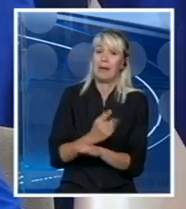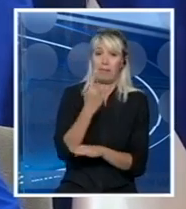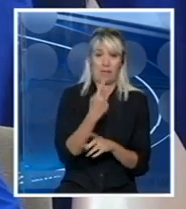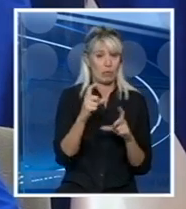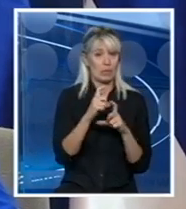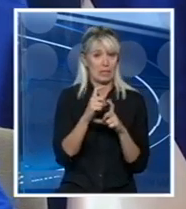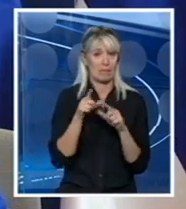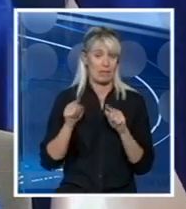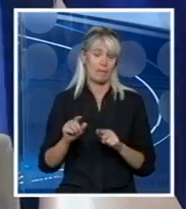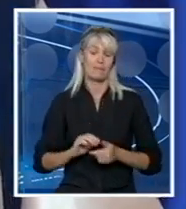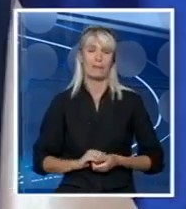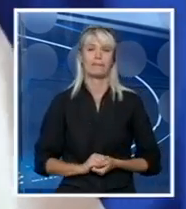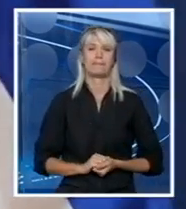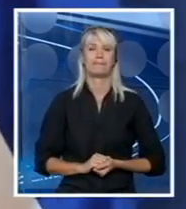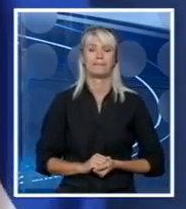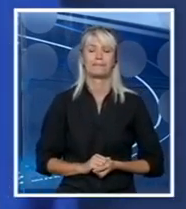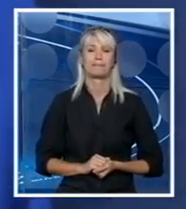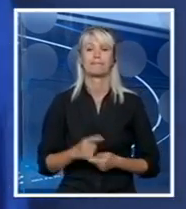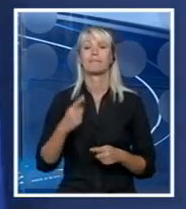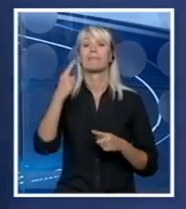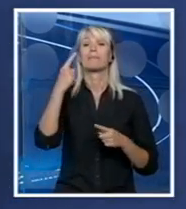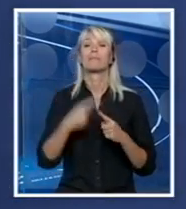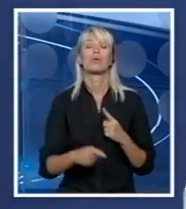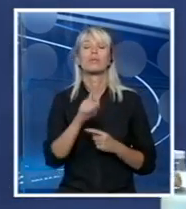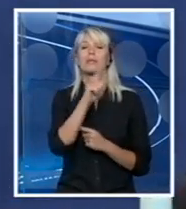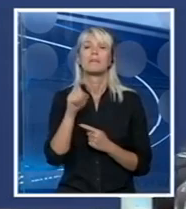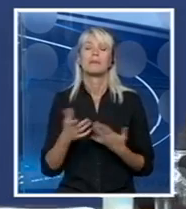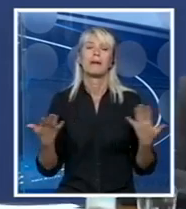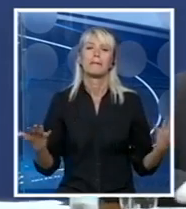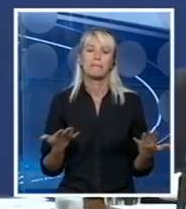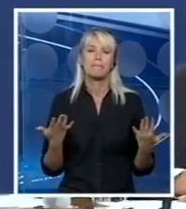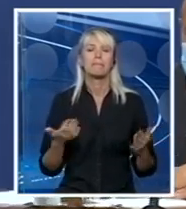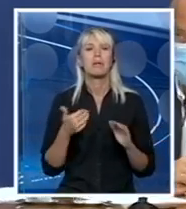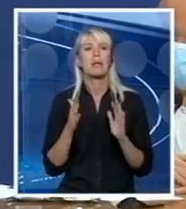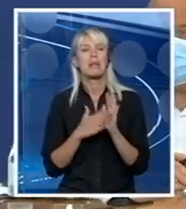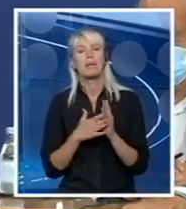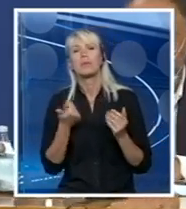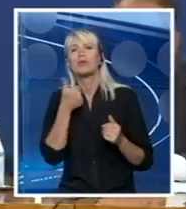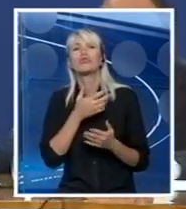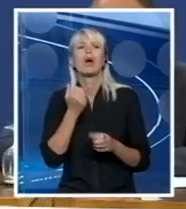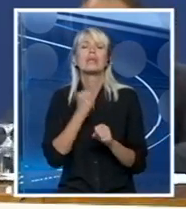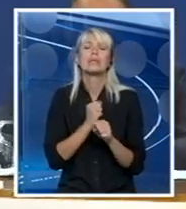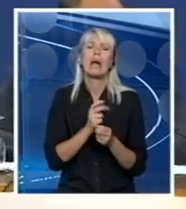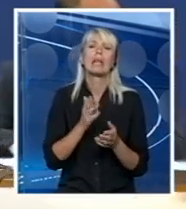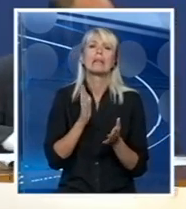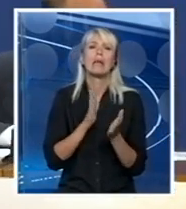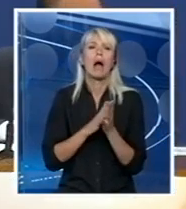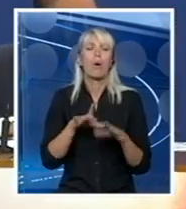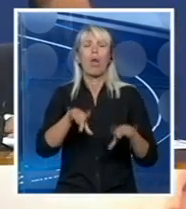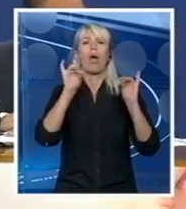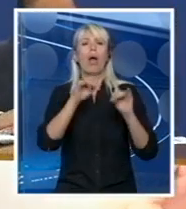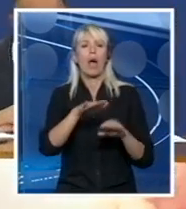školu. I poslednja stvar, kakva je procedura u slučaju da se ispostavi da je đak ili nastavnik pozitivan? Da